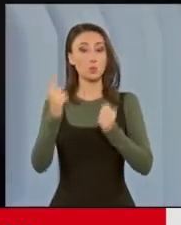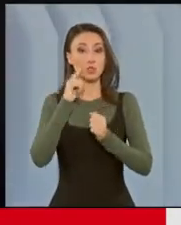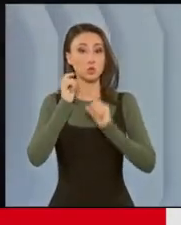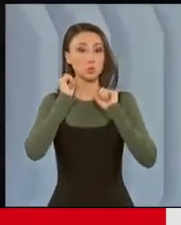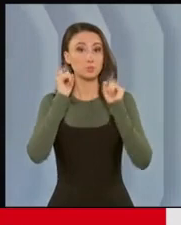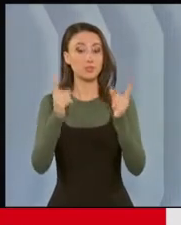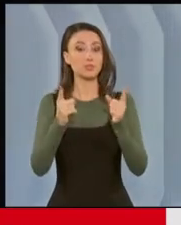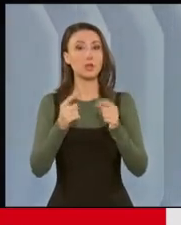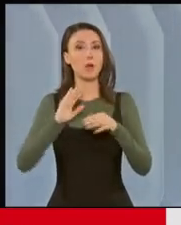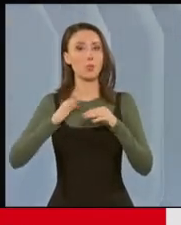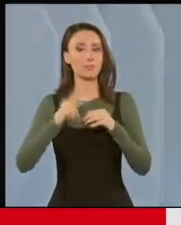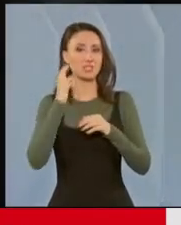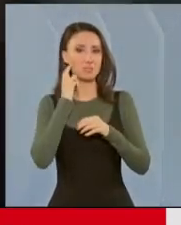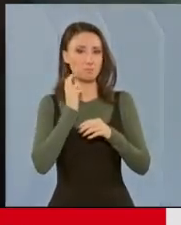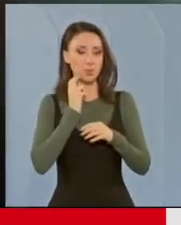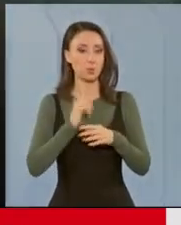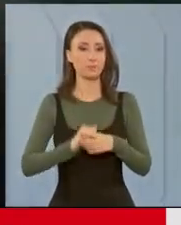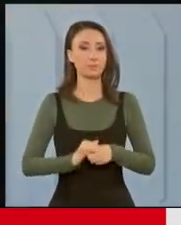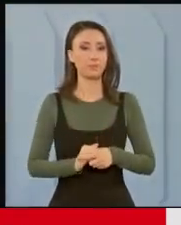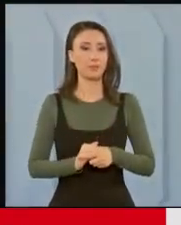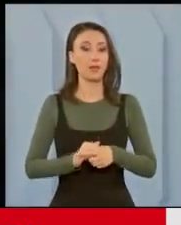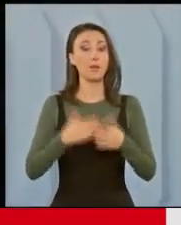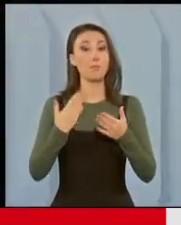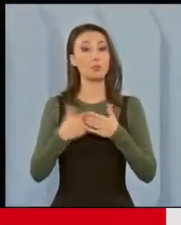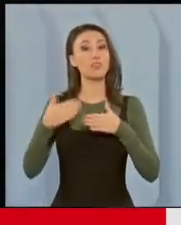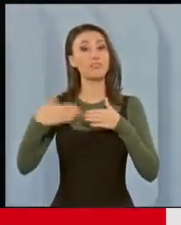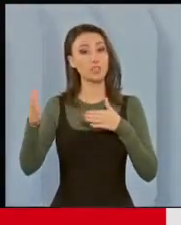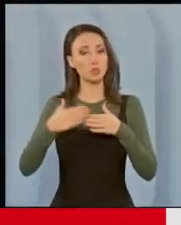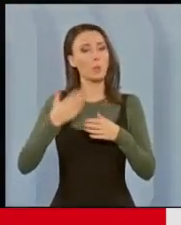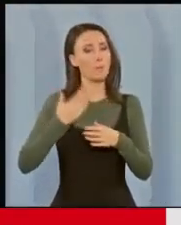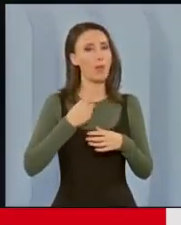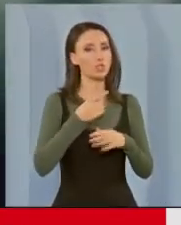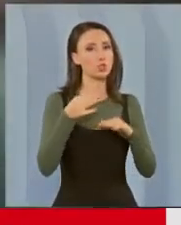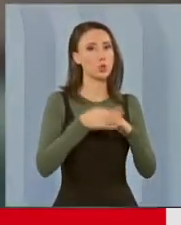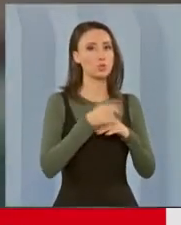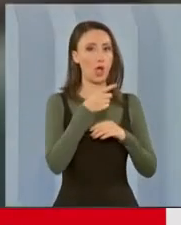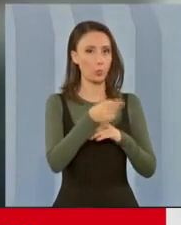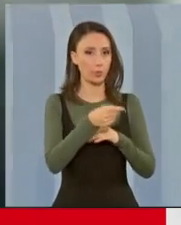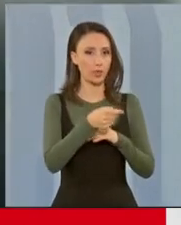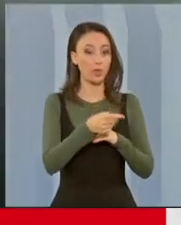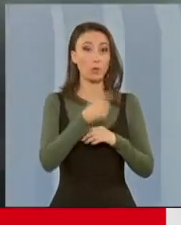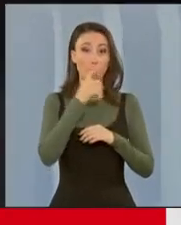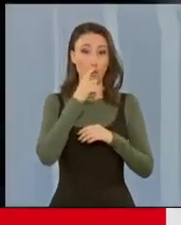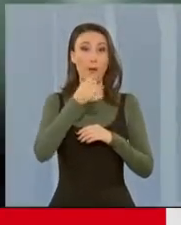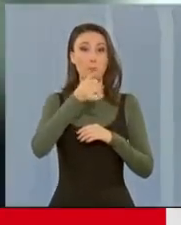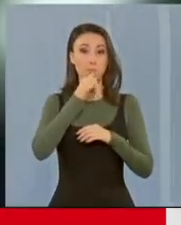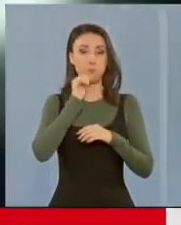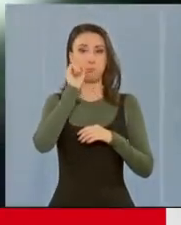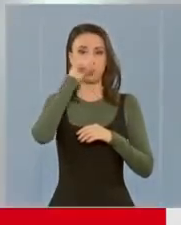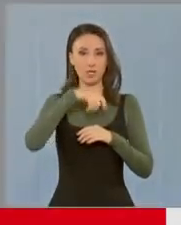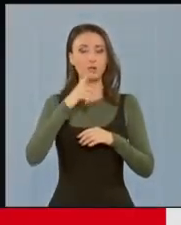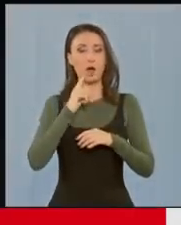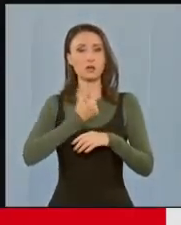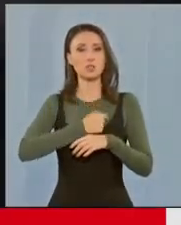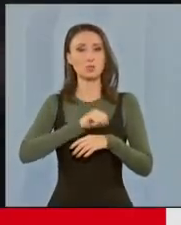surprinse în localitatea sibiană Veștem pentru că vecinul său i ar fi făcut avansuri soției un bărbat s a îmbătat și s a decis să se